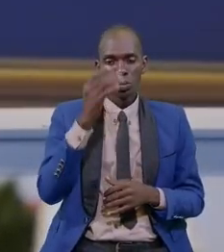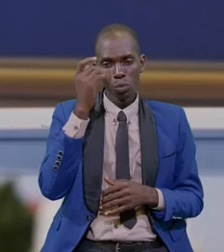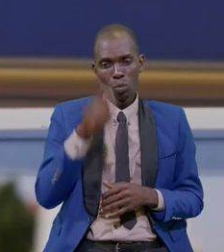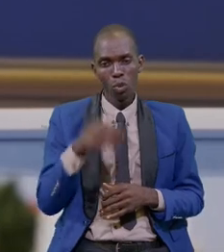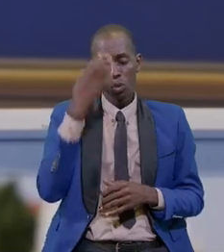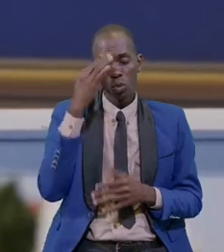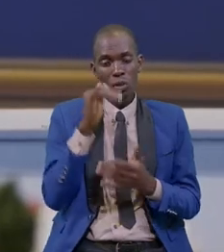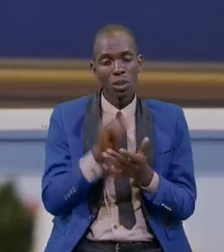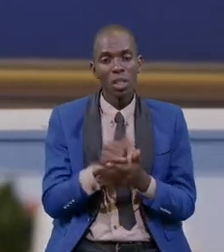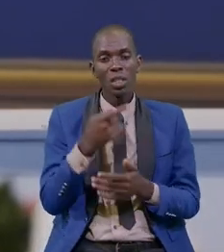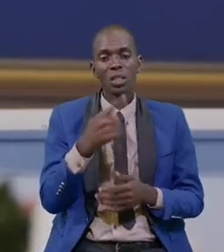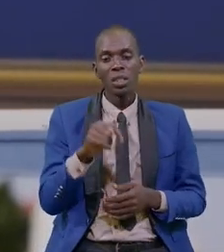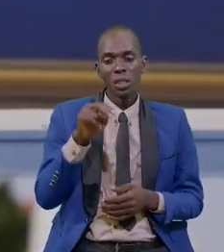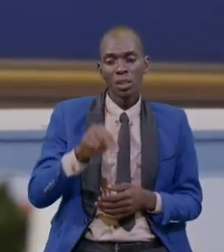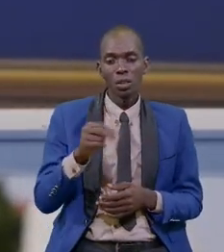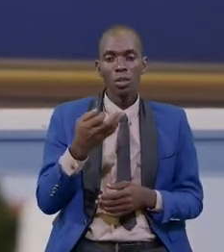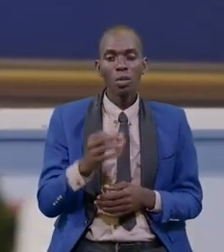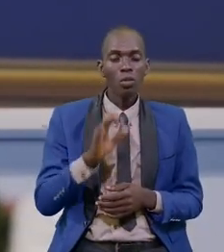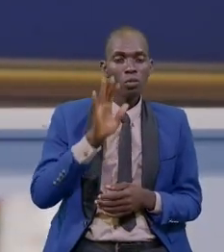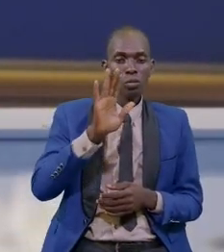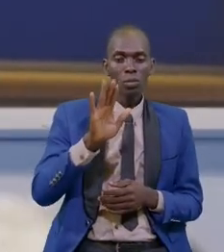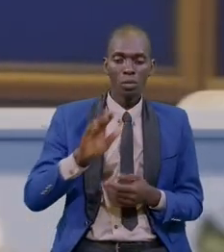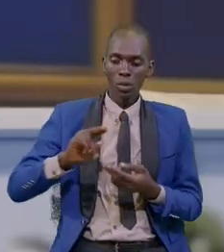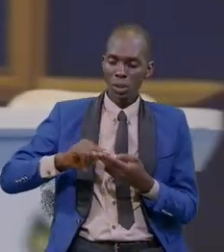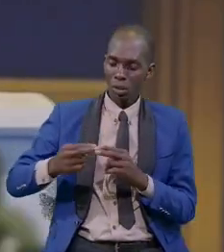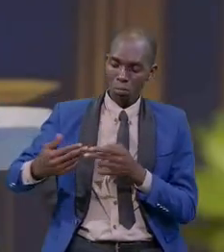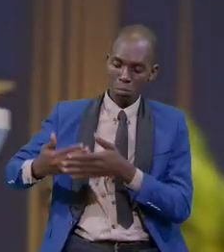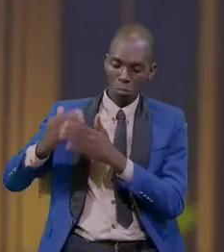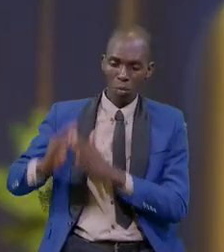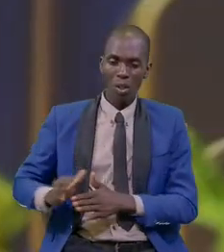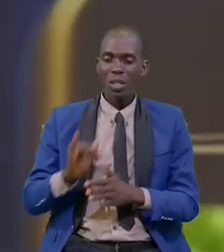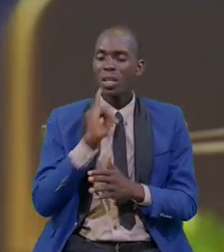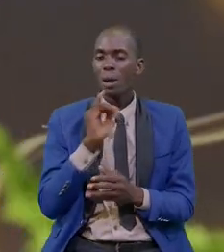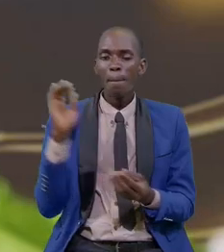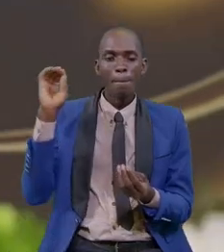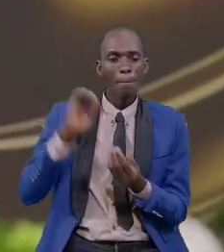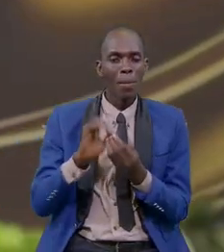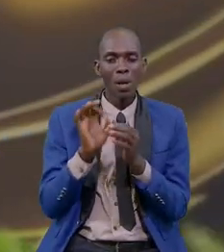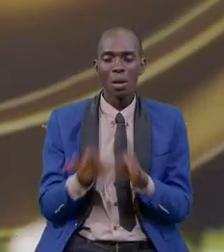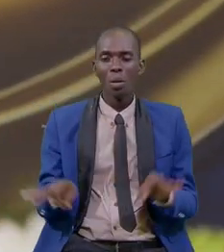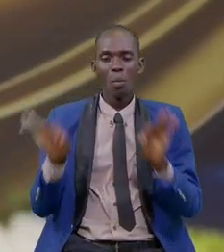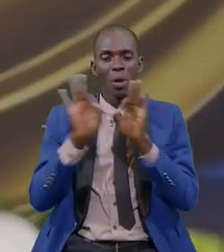au-delà de là où vous voulez aller en courant, urgemment, pour aller.